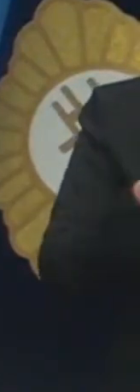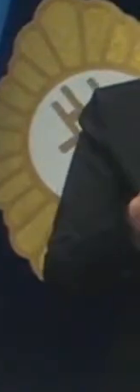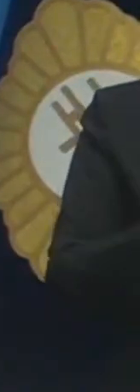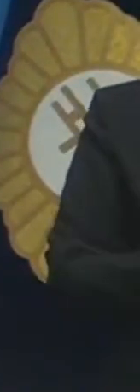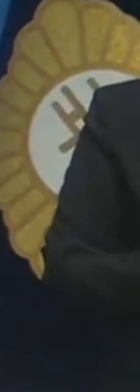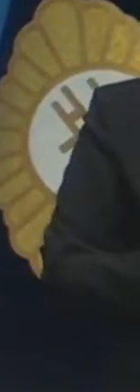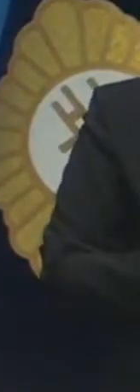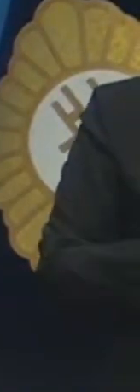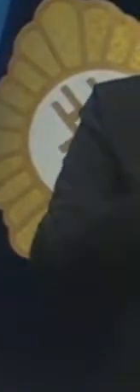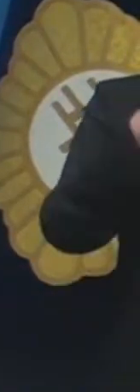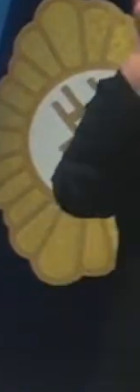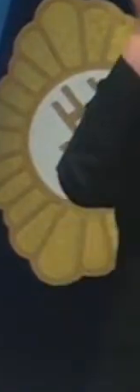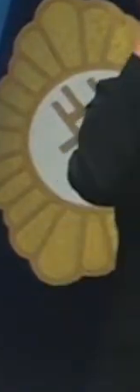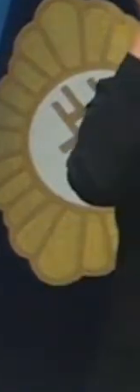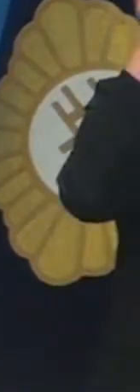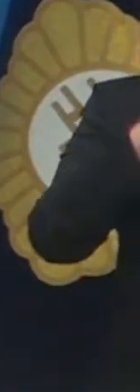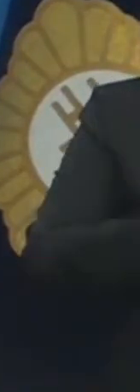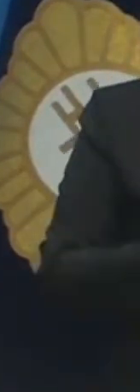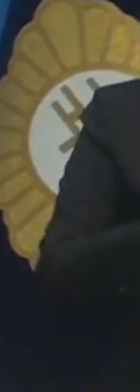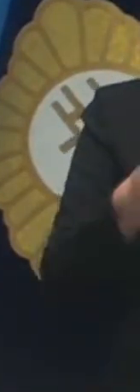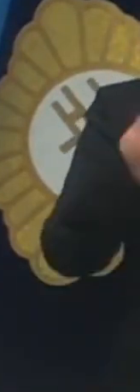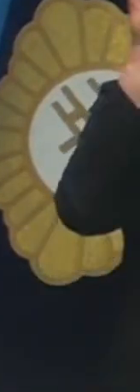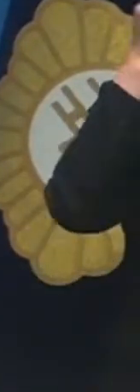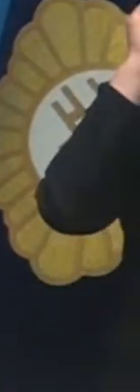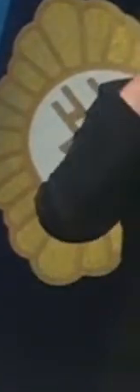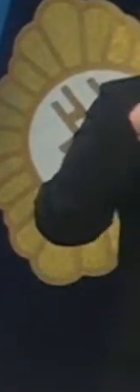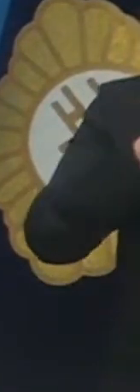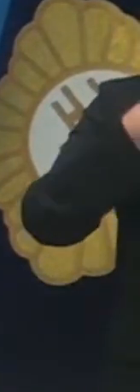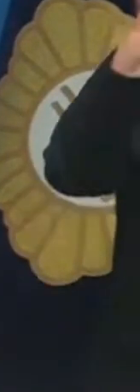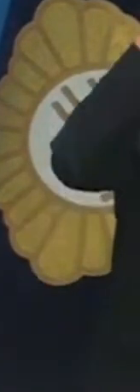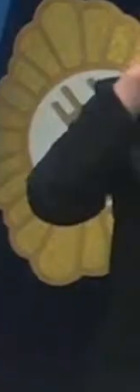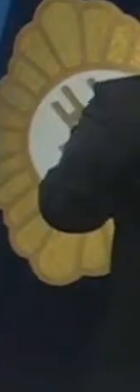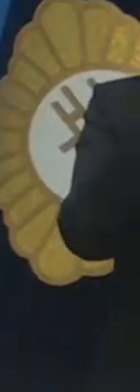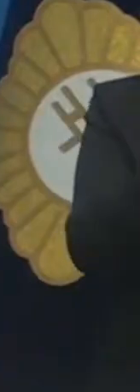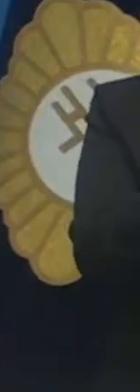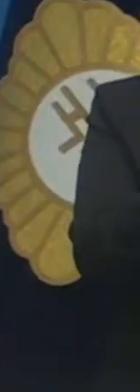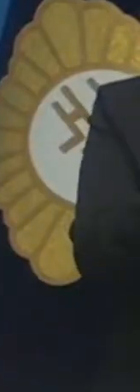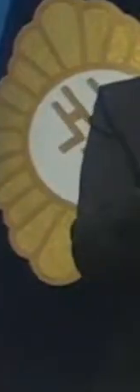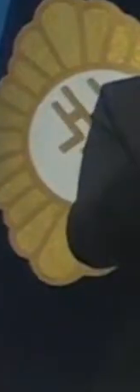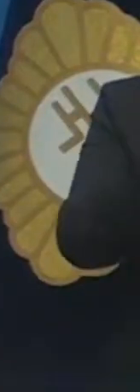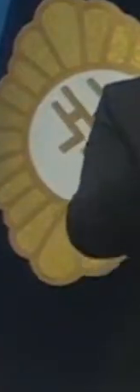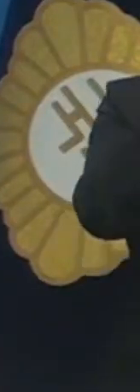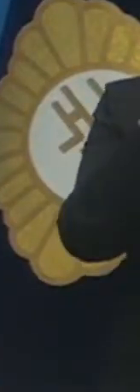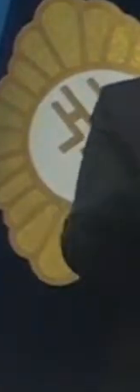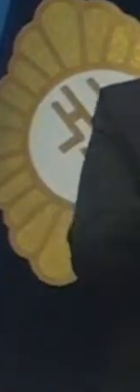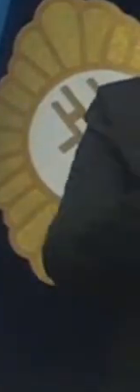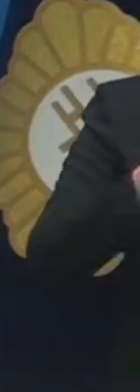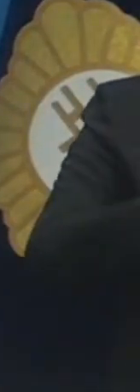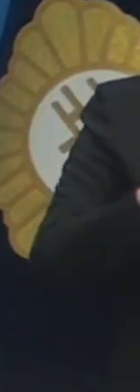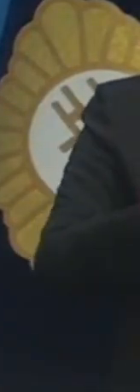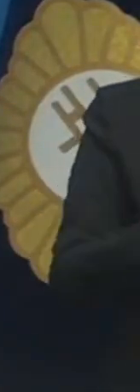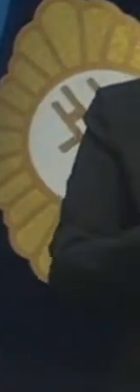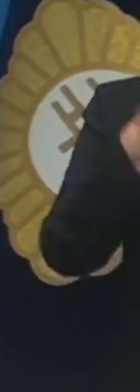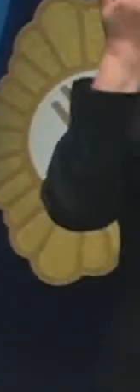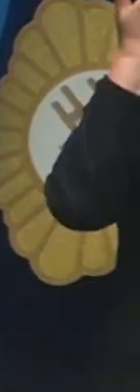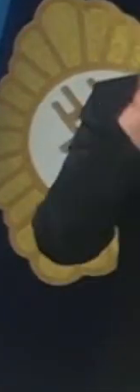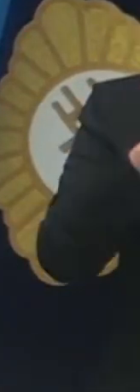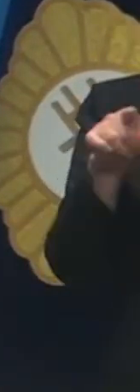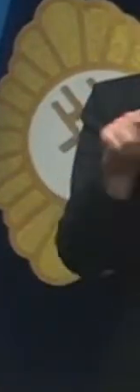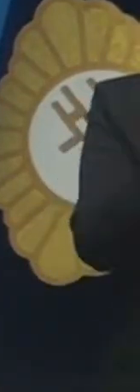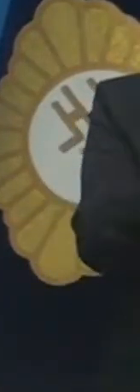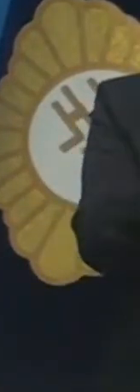지도층의 도덕성과 연구윤리 전체에 직결되어 있기 때문입니다. 이번 사건은 학문과 지식인의 신뢰